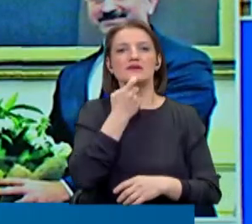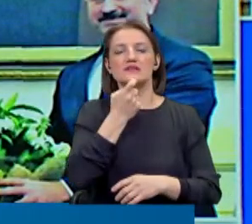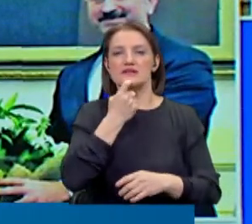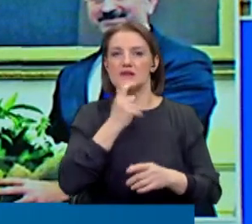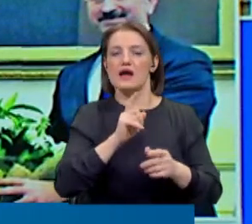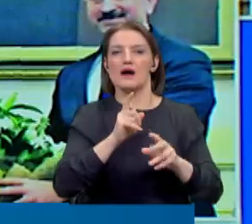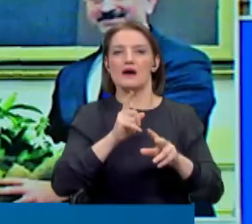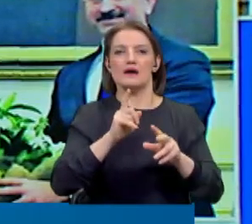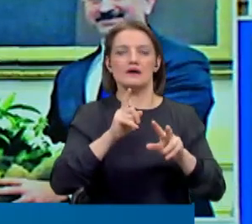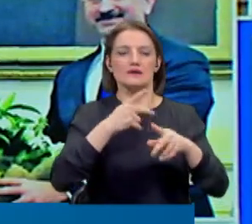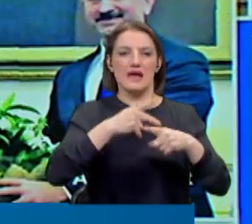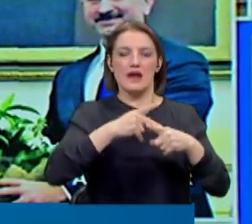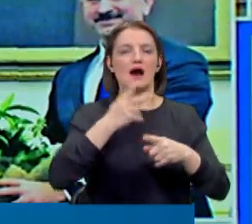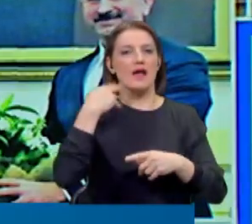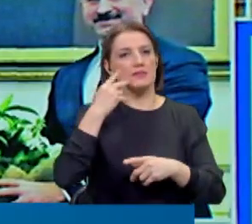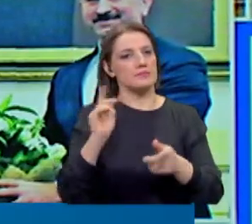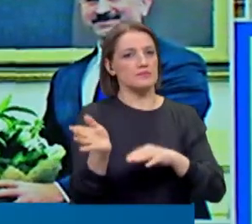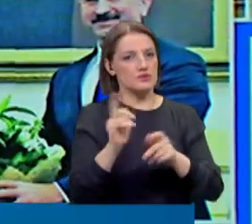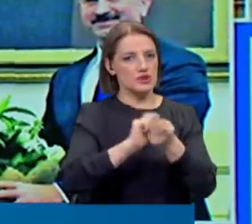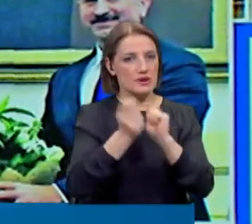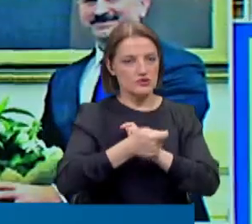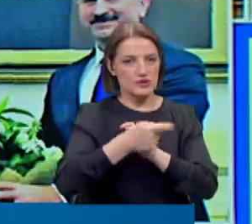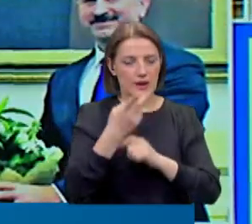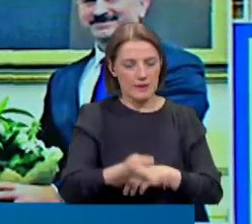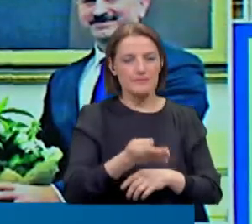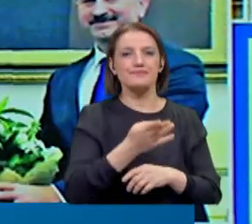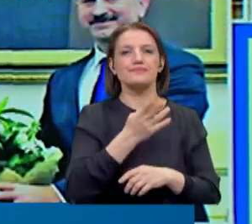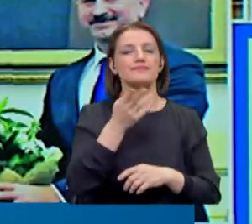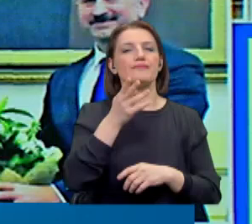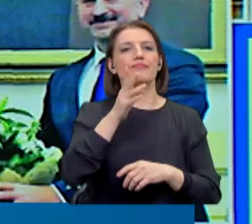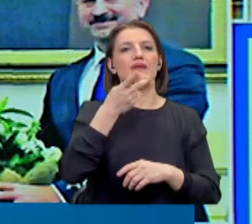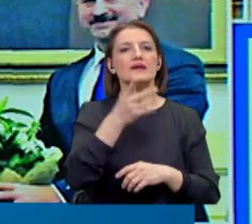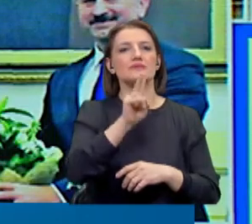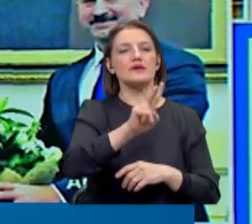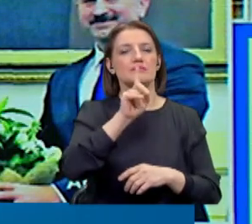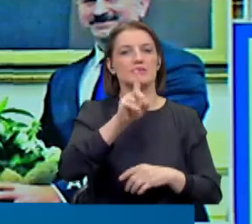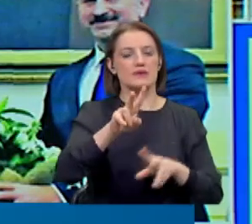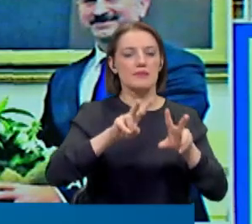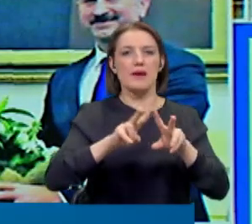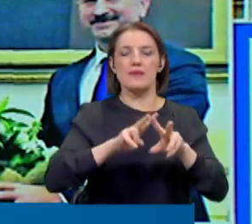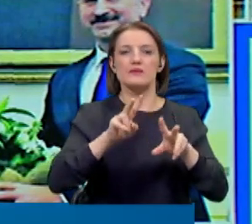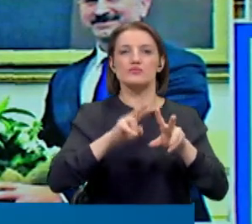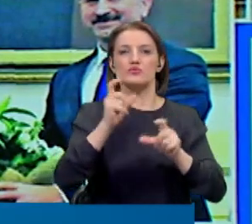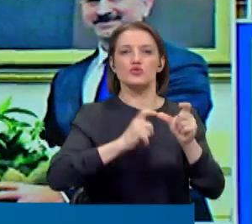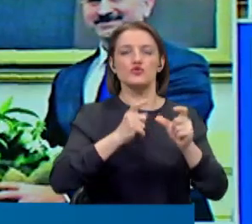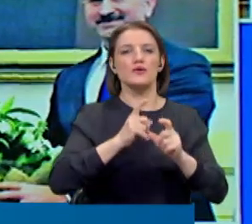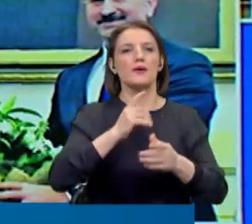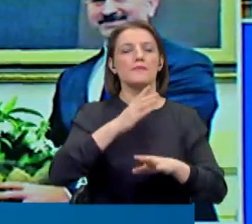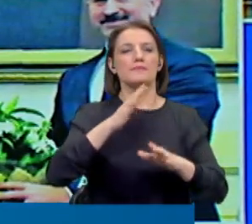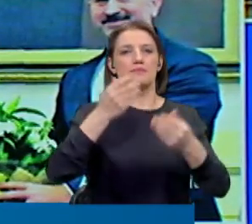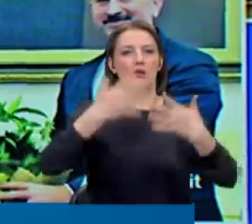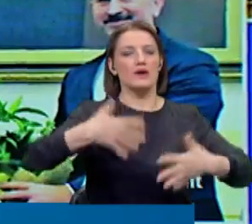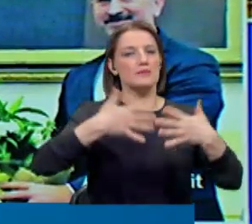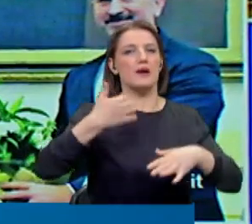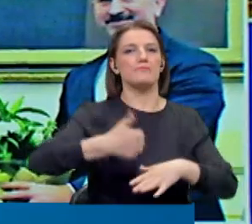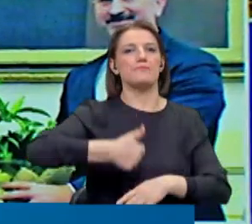Derya Yanık geldi Ticaret Bakanı Ruhsar Pekcan 2021'de gitti yerine Mehmet Muş geldi Maliye Bakanı Berat